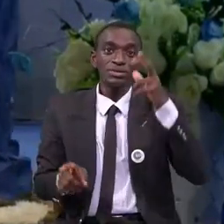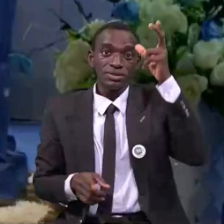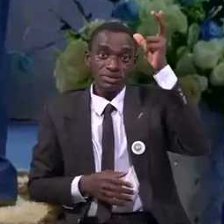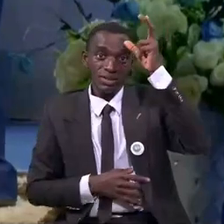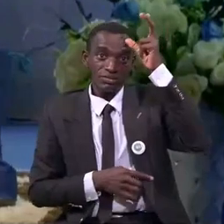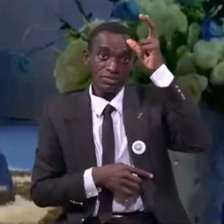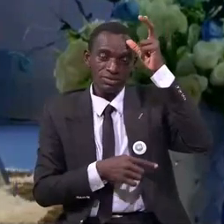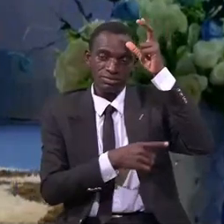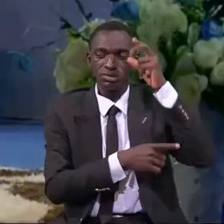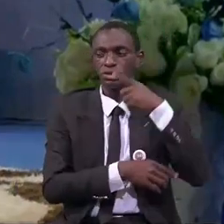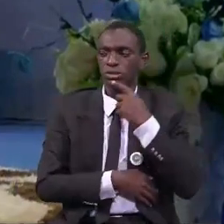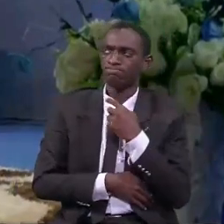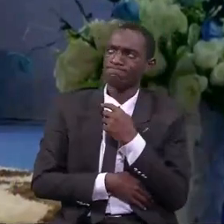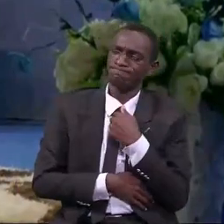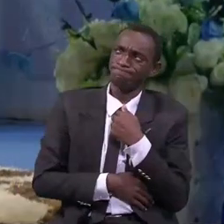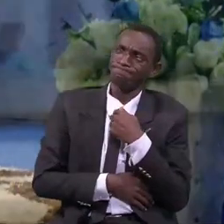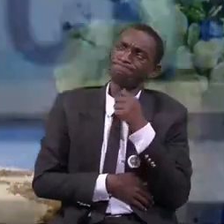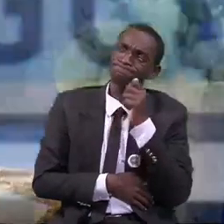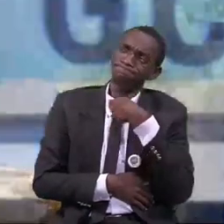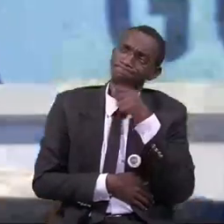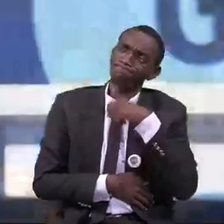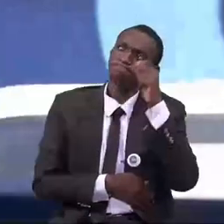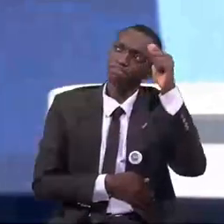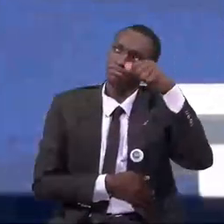dit oui je sais je sais